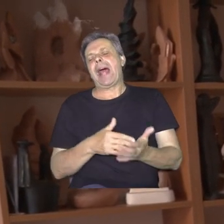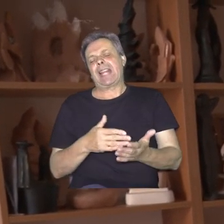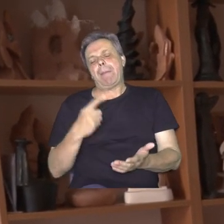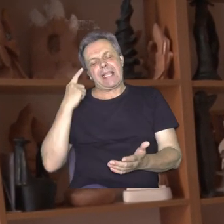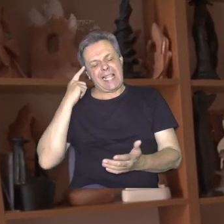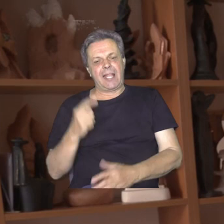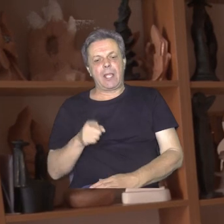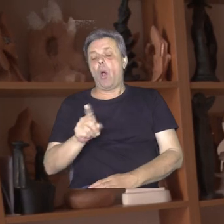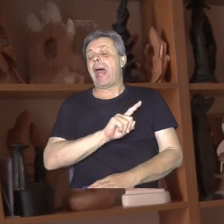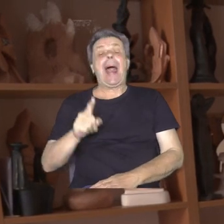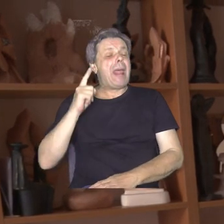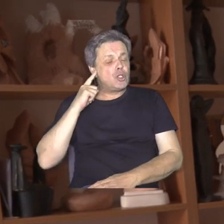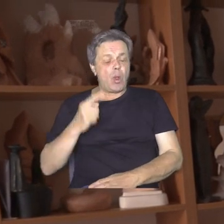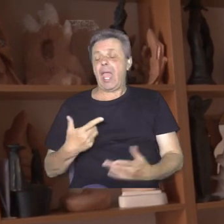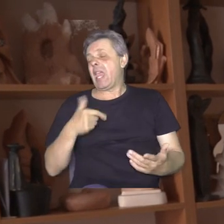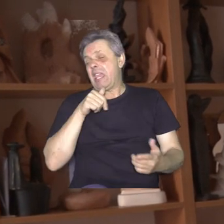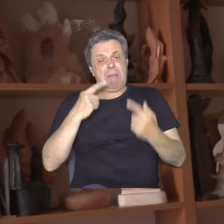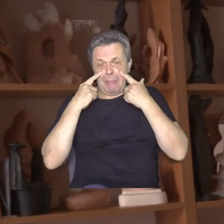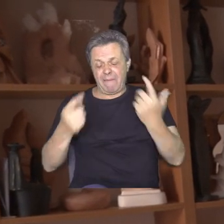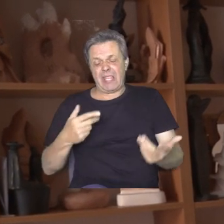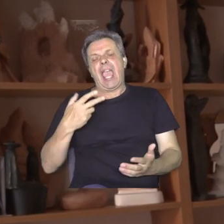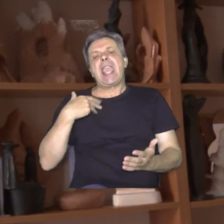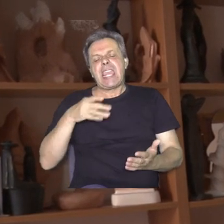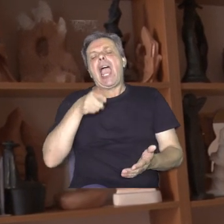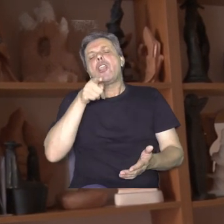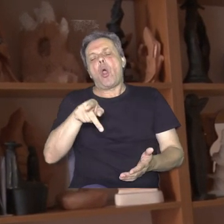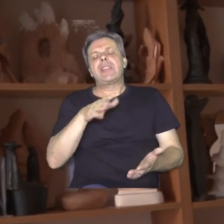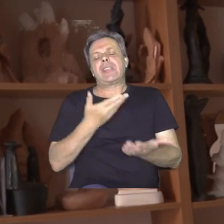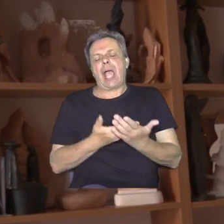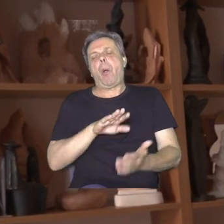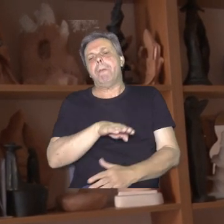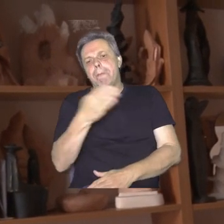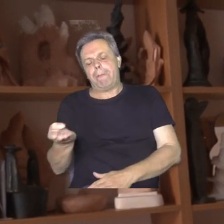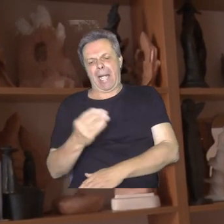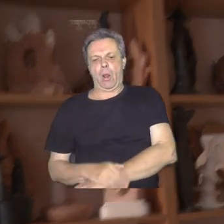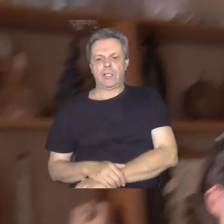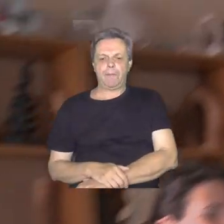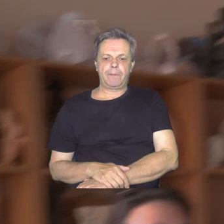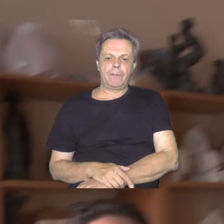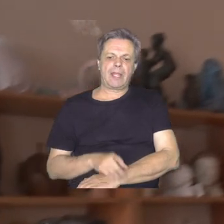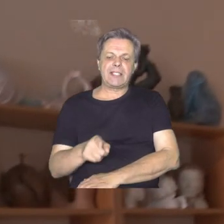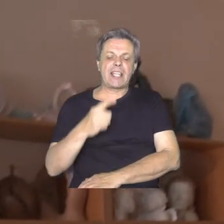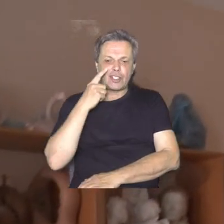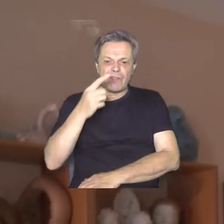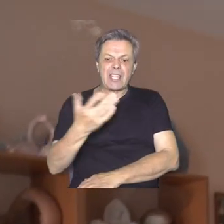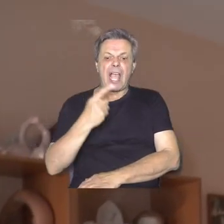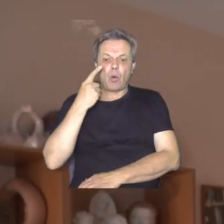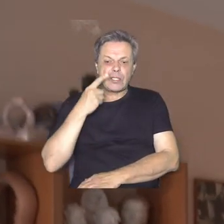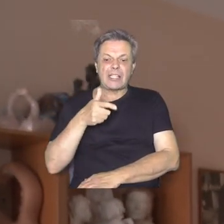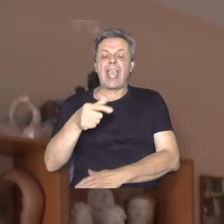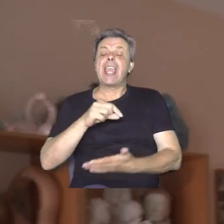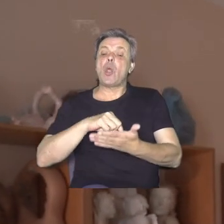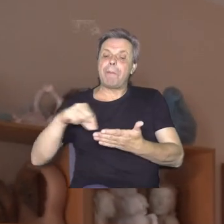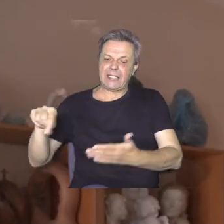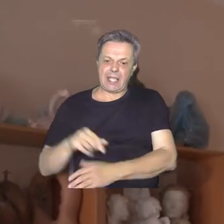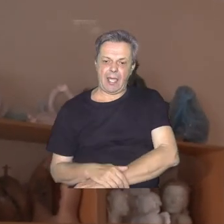čuti. Znači ona ne čuje i ja joj prenosim na taj način. E, sada ćete lijepo i vidjeti kako izgleda i